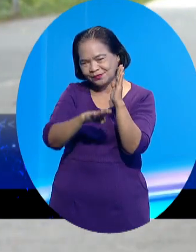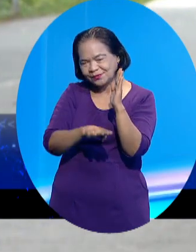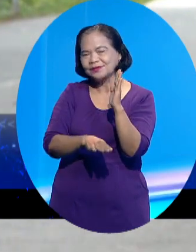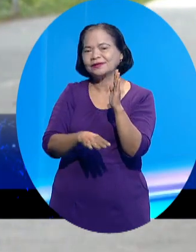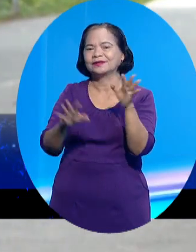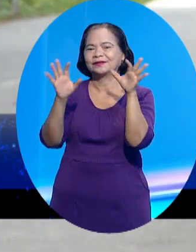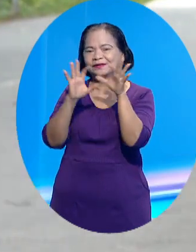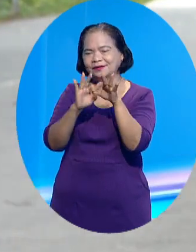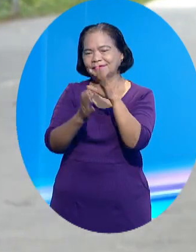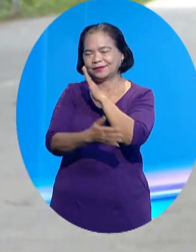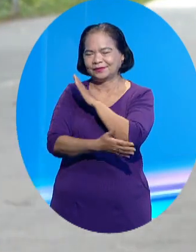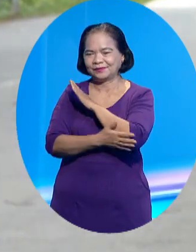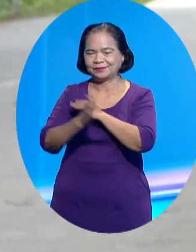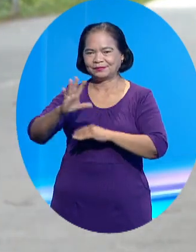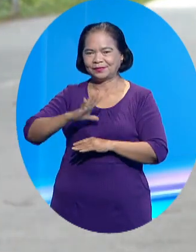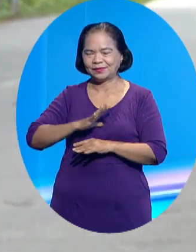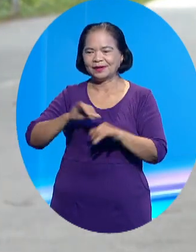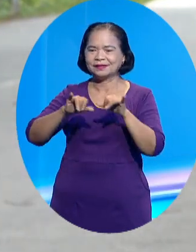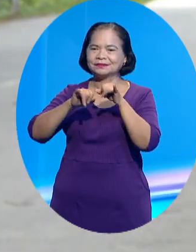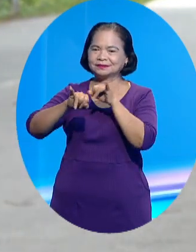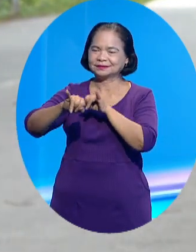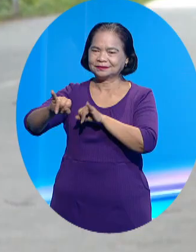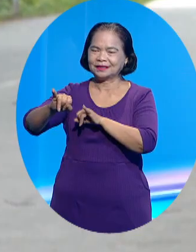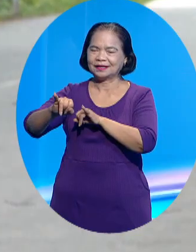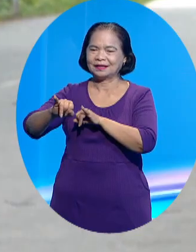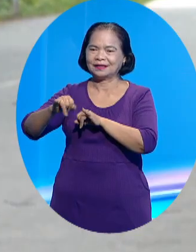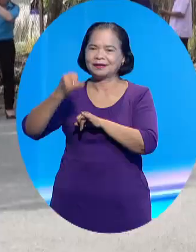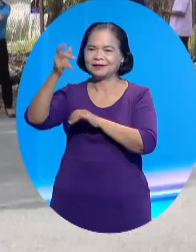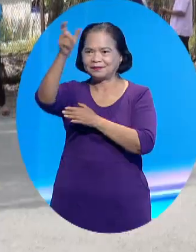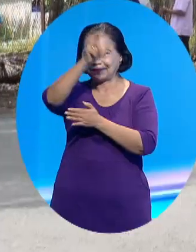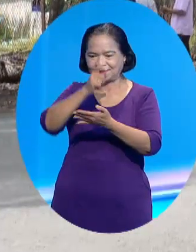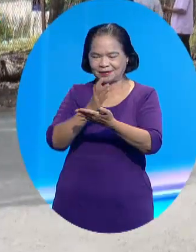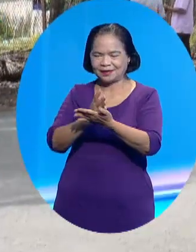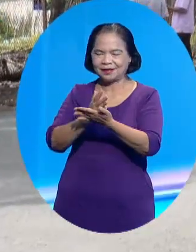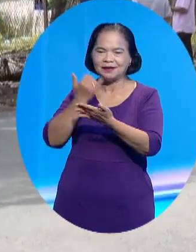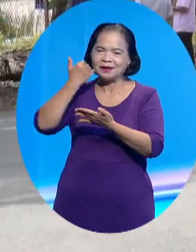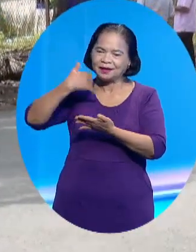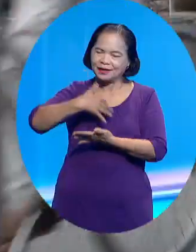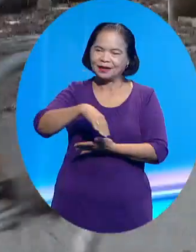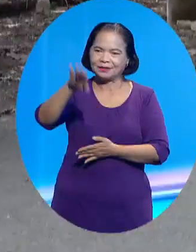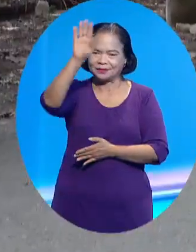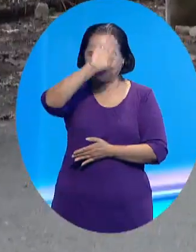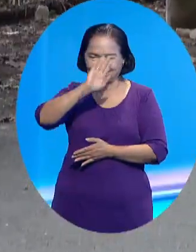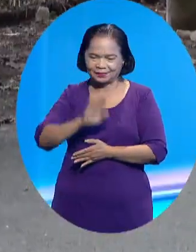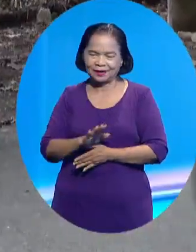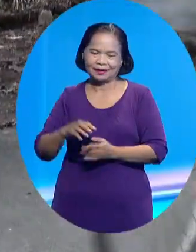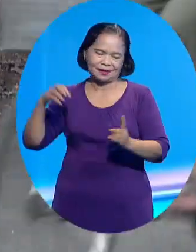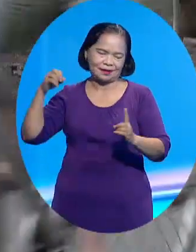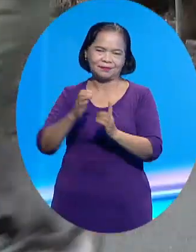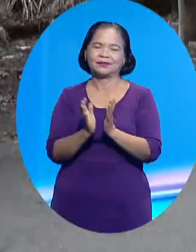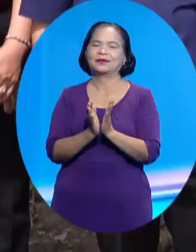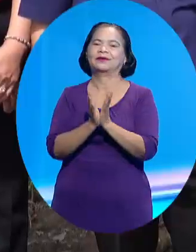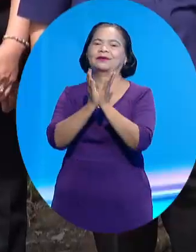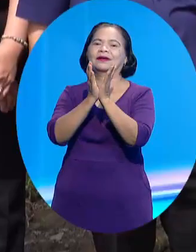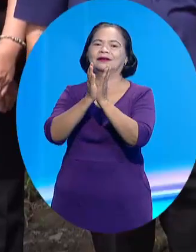gắn liền với việc hỗ trợ cho bà con vùng sâu vùng xa biên giới biển đảo của Tổ quốc dịp này Đoàn Thanh niên các đơn vị cùng tham dự lễ ra mắt